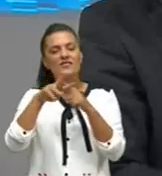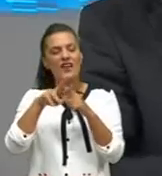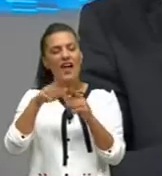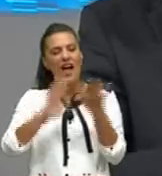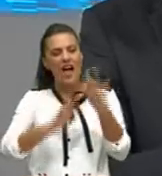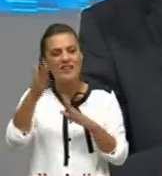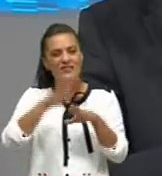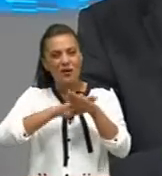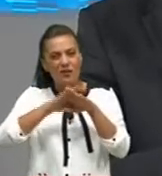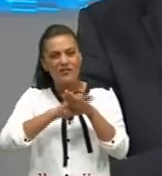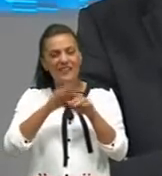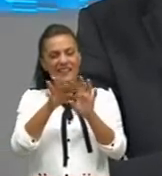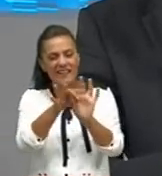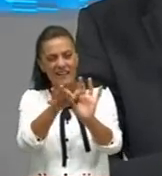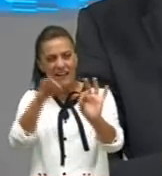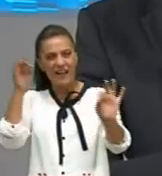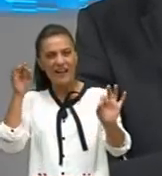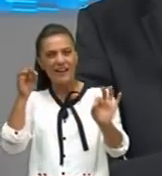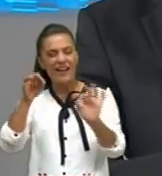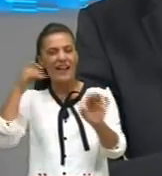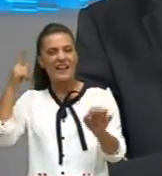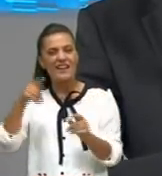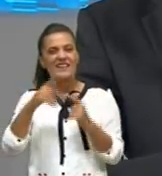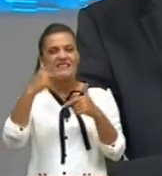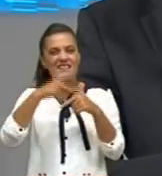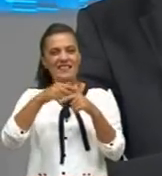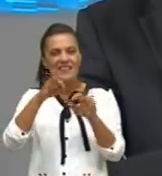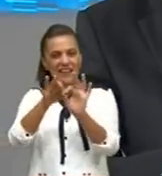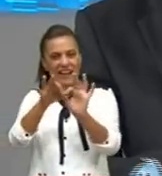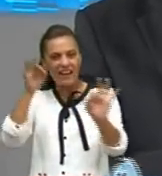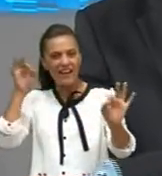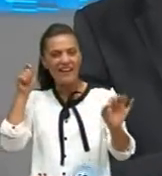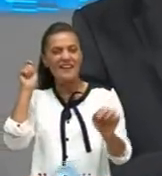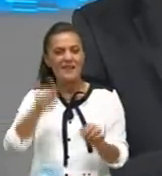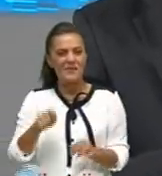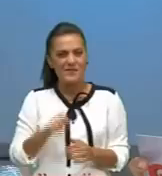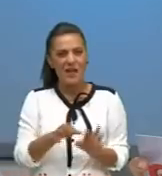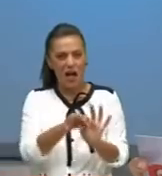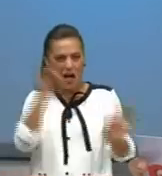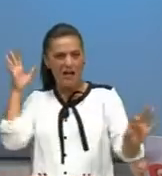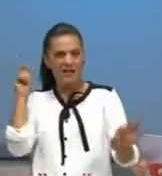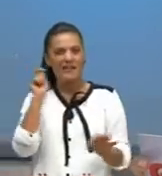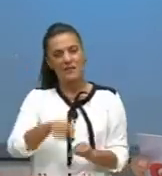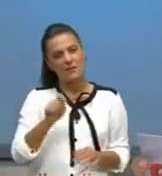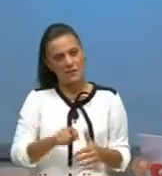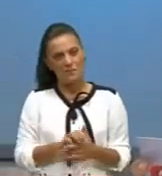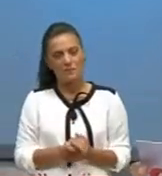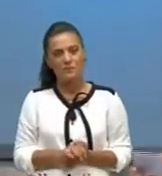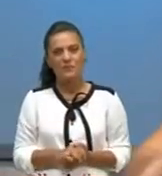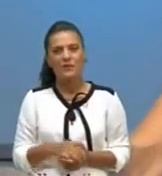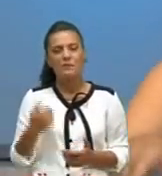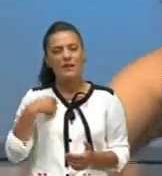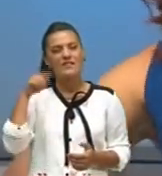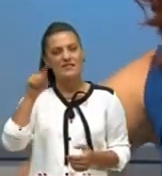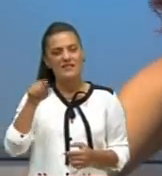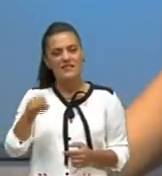okşayın. Evet. Tiri kaldırın ve kirişi gerin, zihkire dayayın. Tamam, okunuzu atalım. Kirişi ve okunuzu atalım. Önce size bir